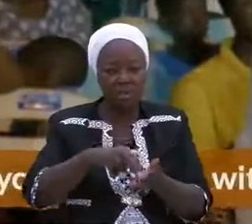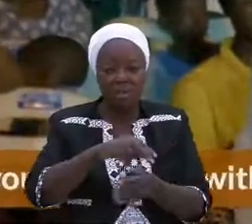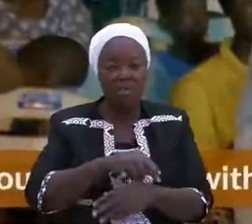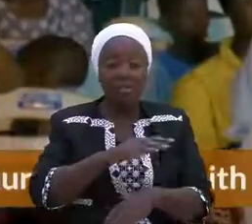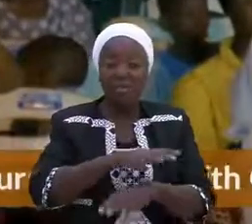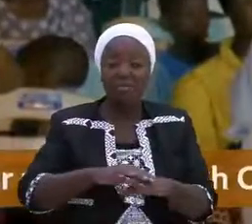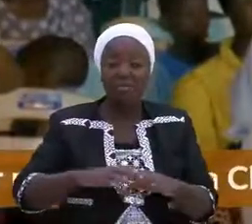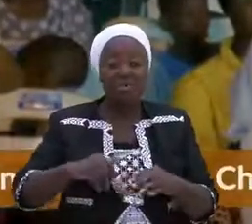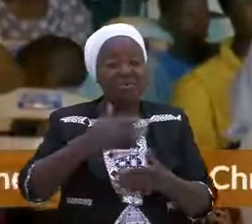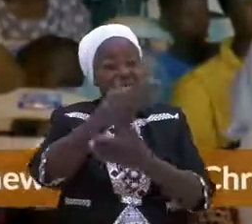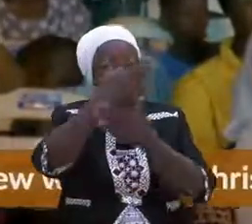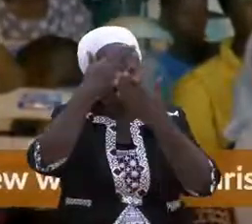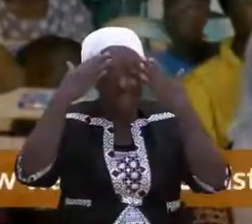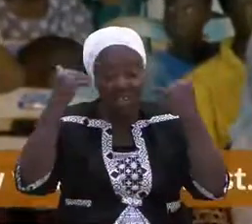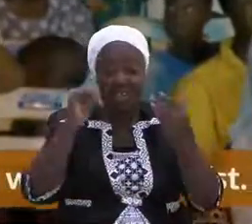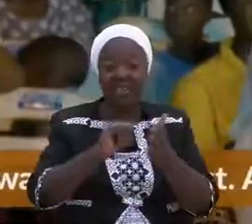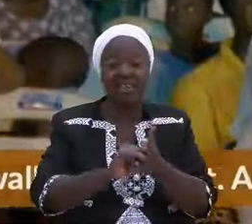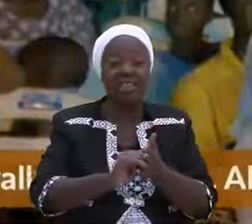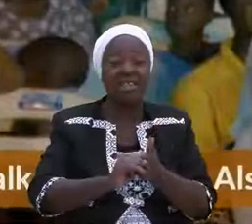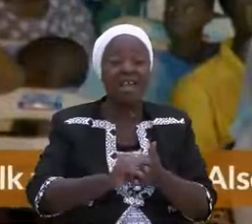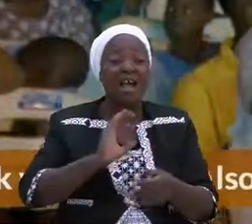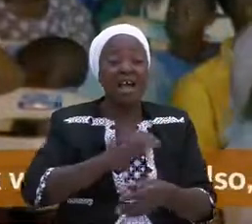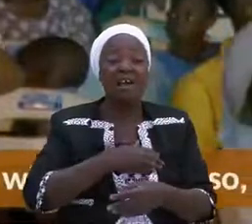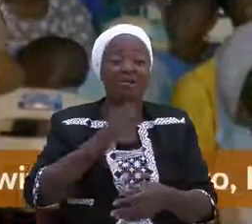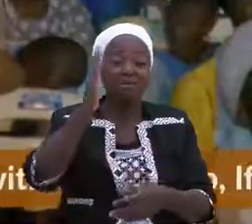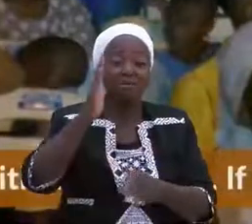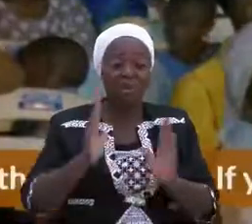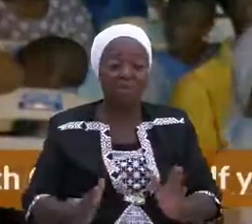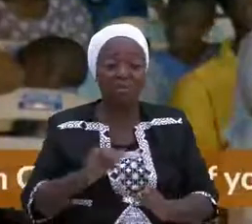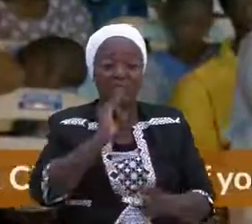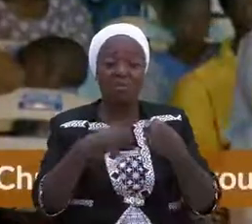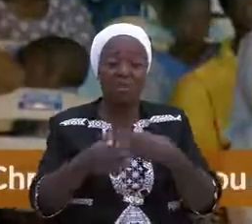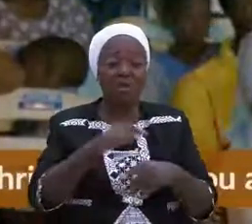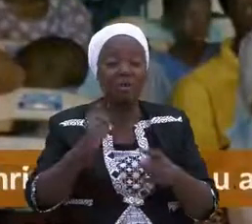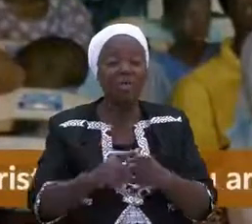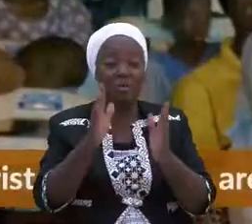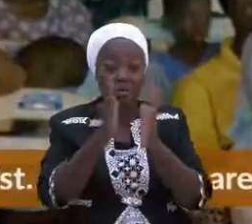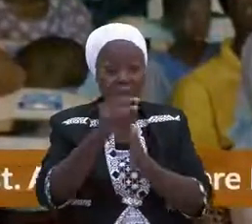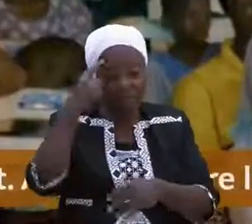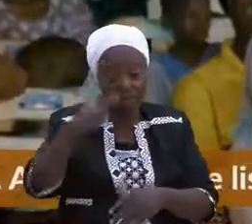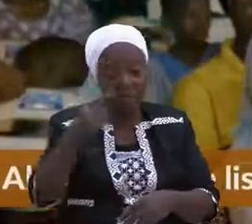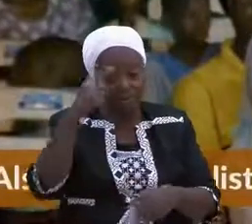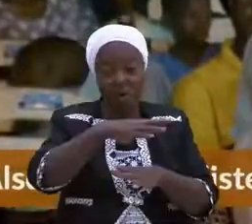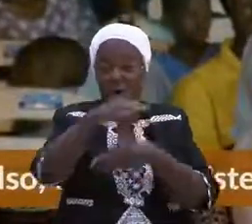reviendrai prier pour ceux qui ont de maladies, d'infirmité